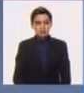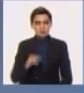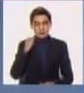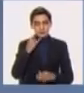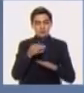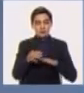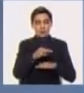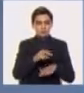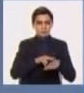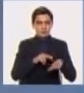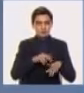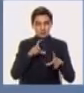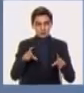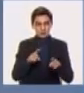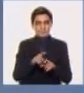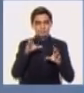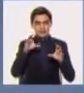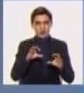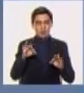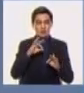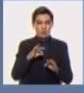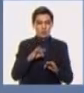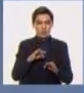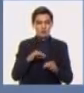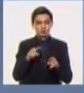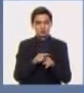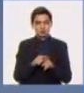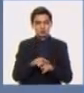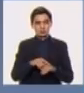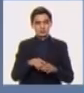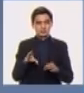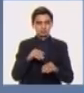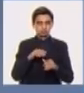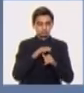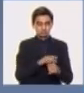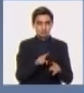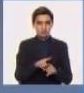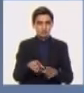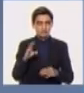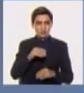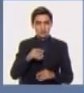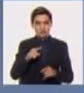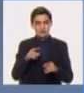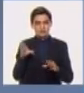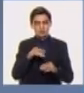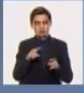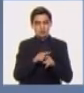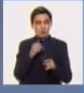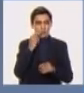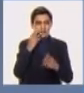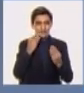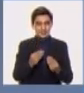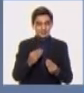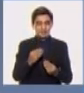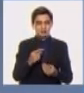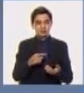Павлодар облысының полицейлері заңды белден басуға әбден үйренген сияқты. Олардың еркінсігені сонша тапа-тал түсте